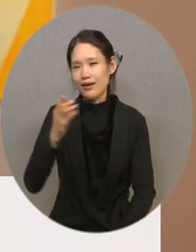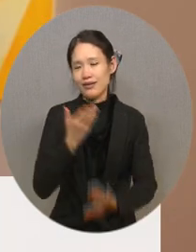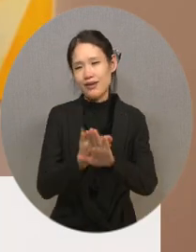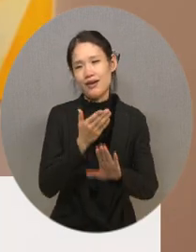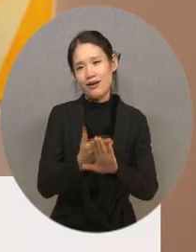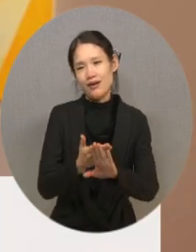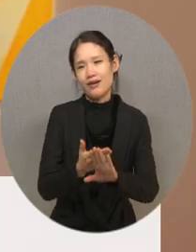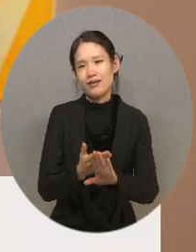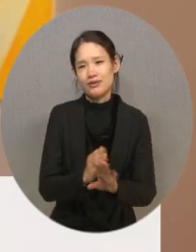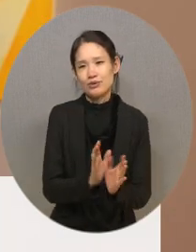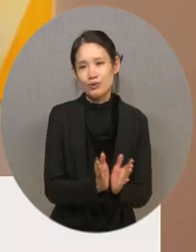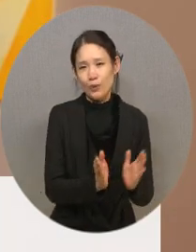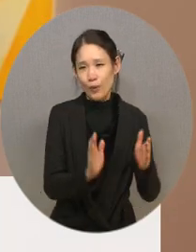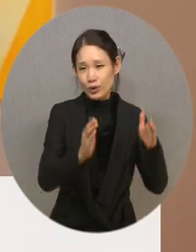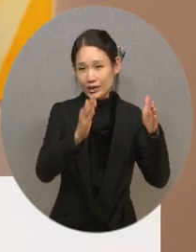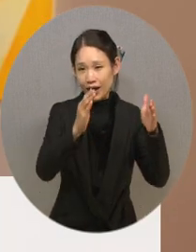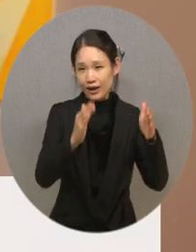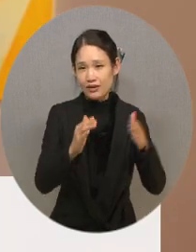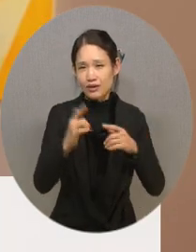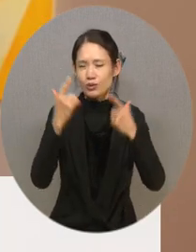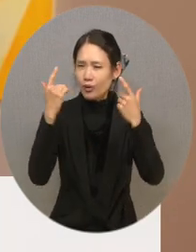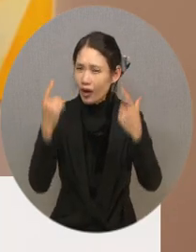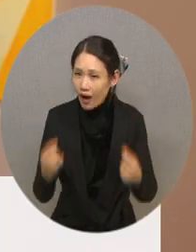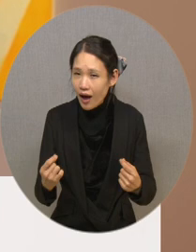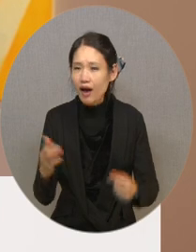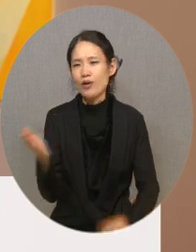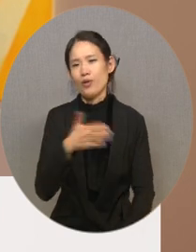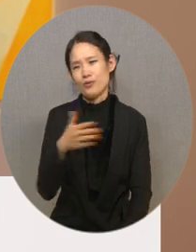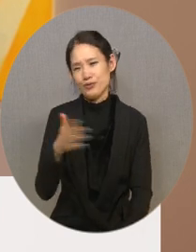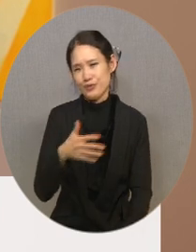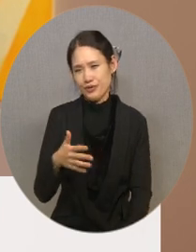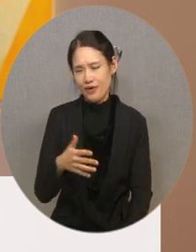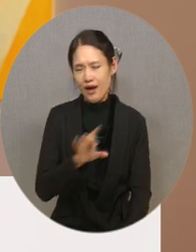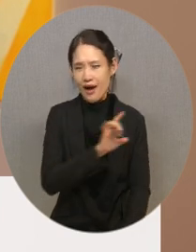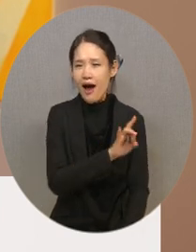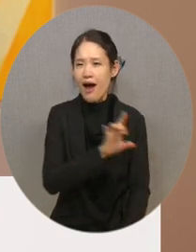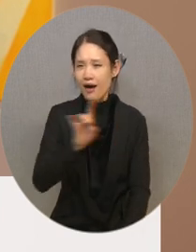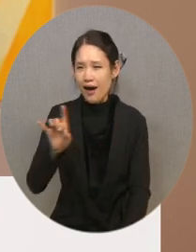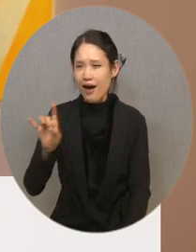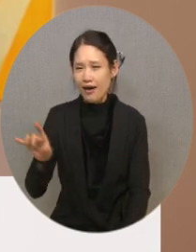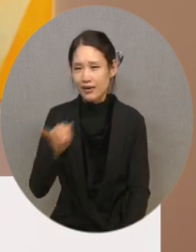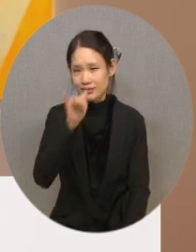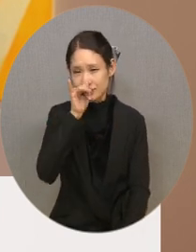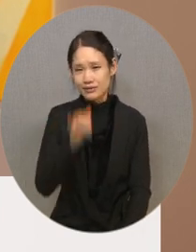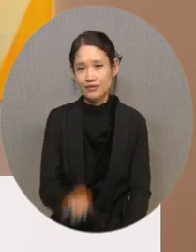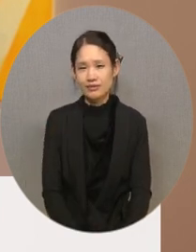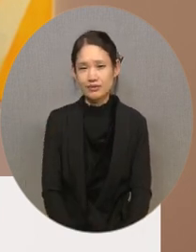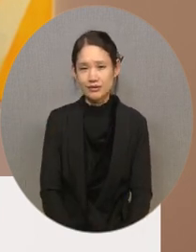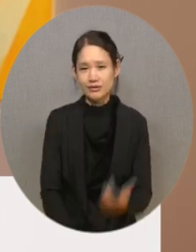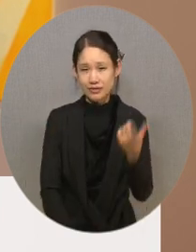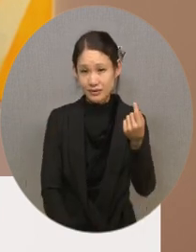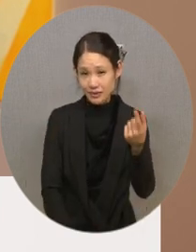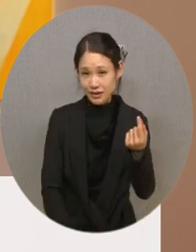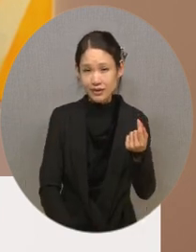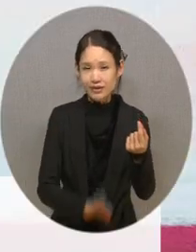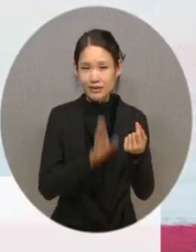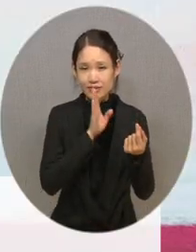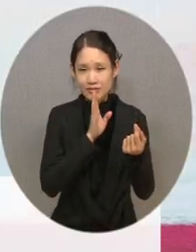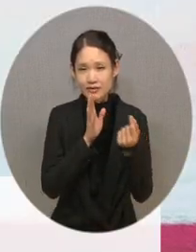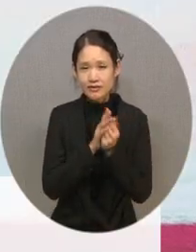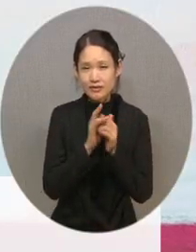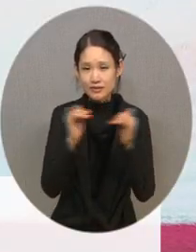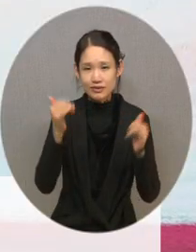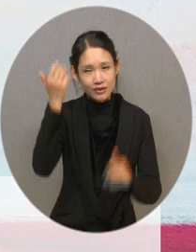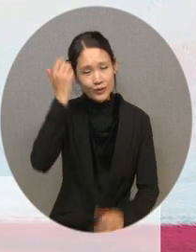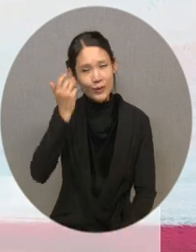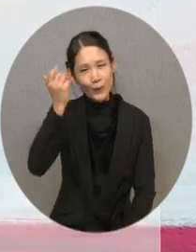도자기도 다 똑같은 것이 없이 다 제각각의 모양을 가지고 있잖아요. 그런 부분에서 인간의